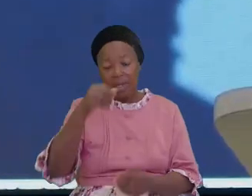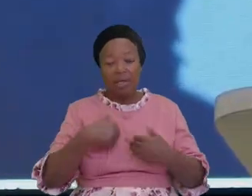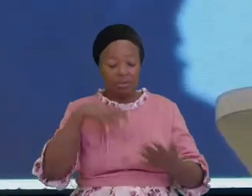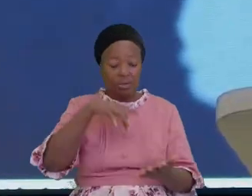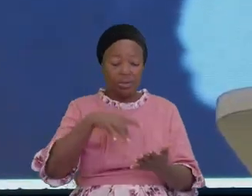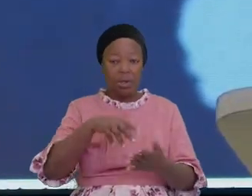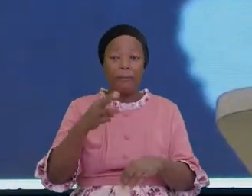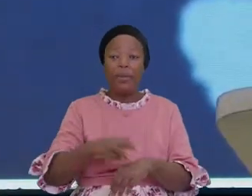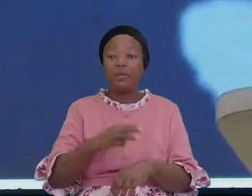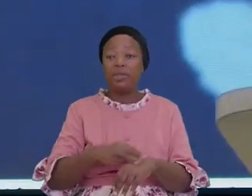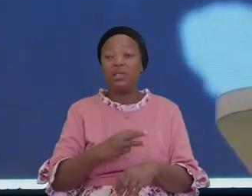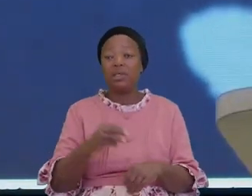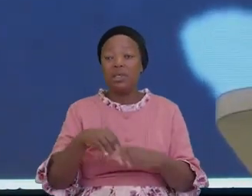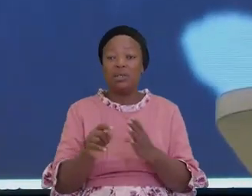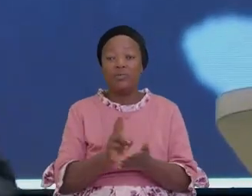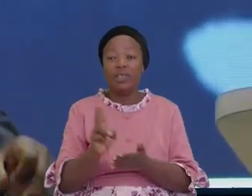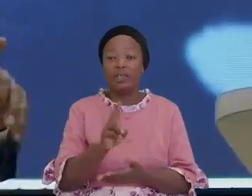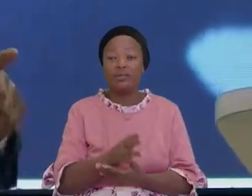J'avais étudié les mathématiques à l'université.